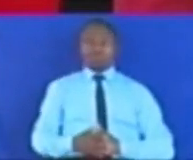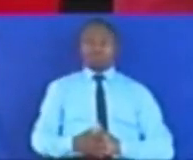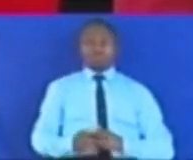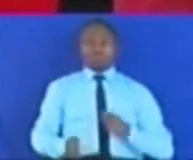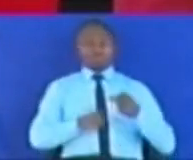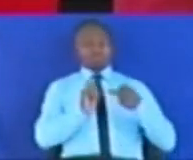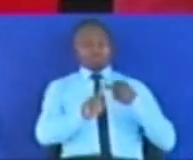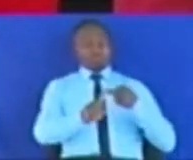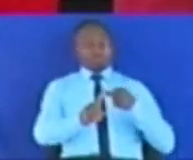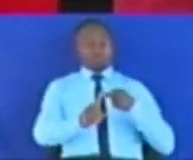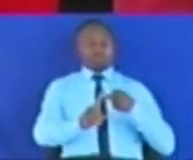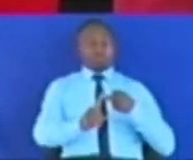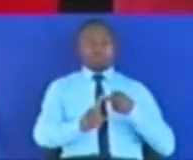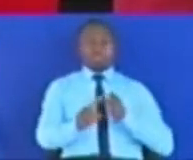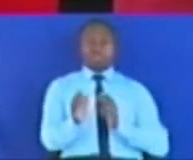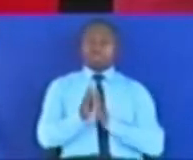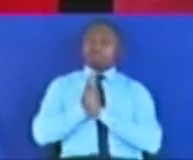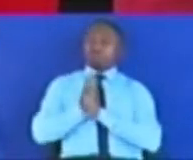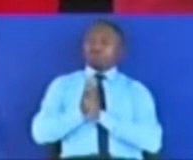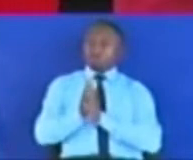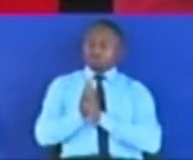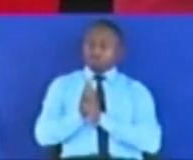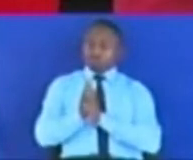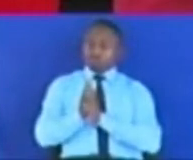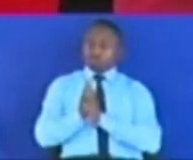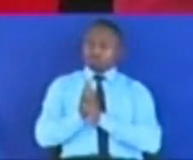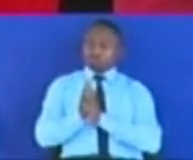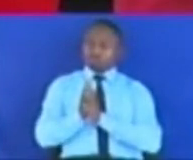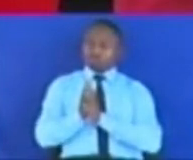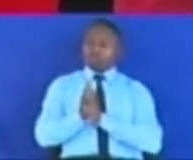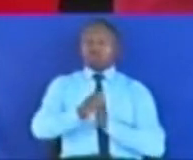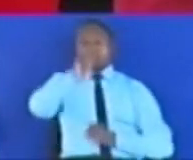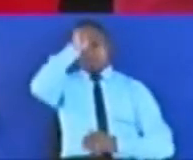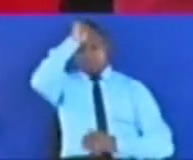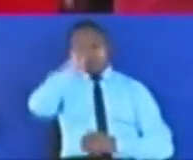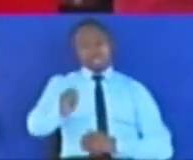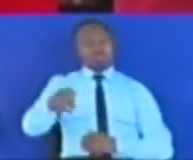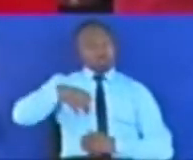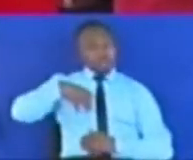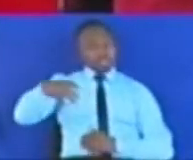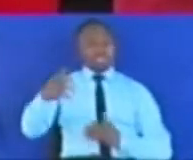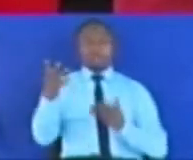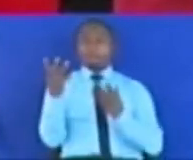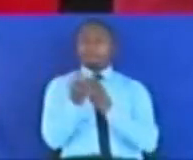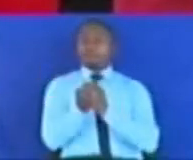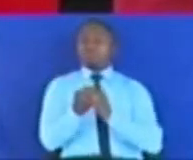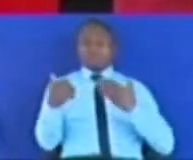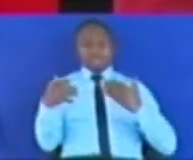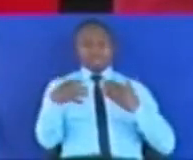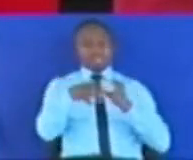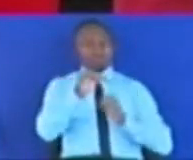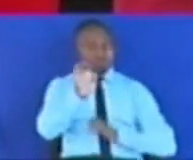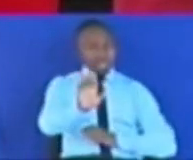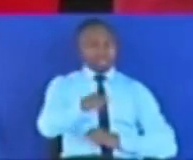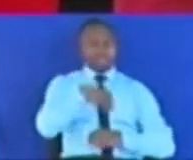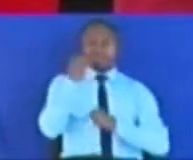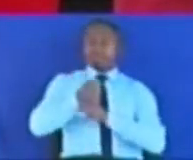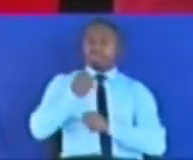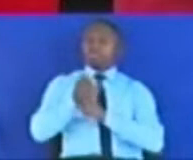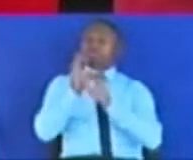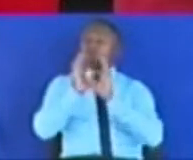Pili nichukue nafasi hii kumshukuru mheshimiwa waziri pamoja na timu yake kwa kazi nzuri